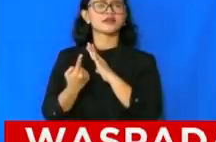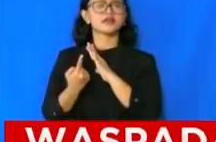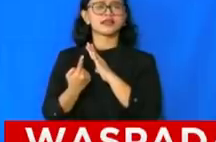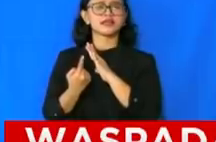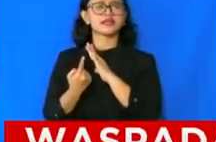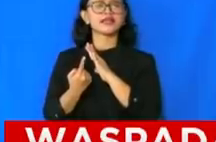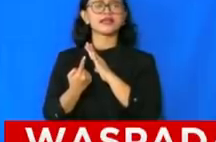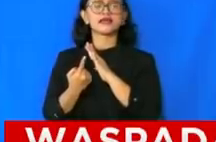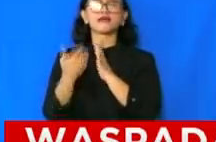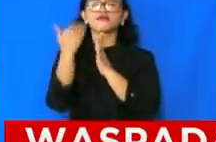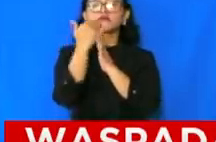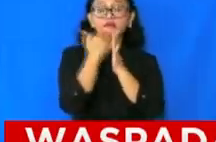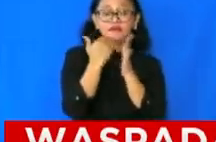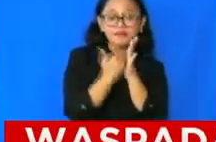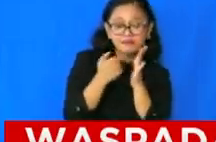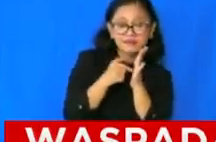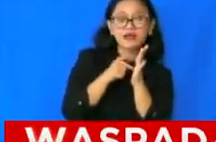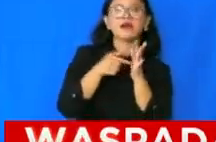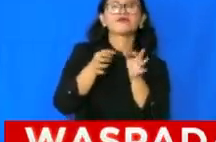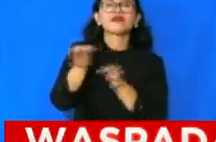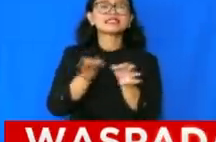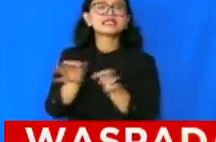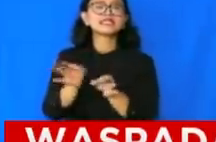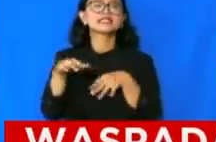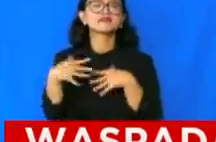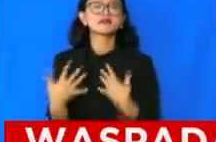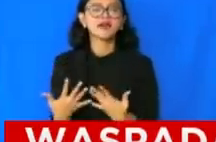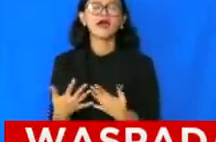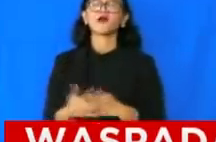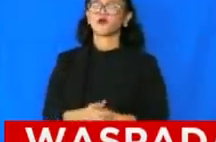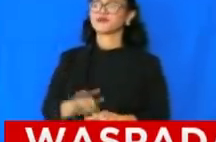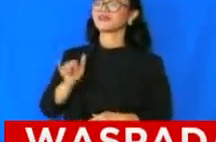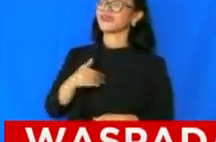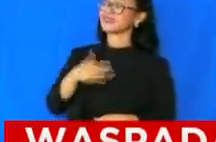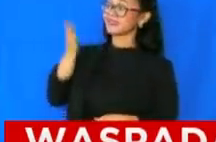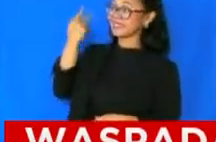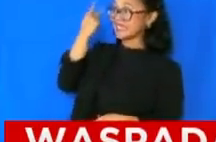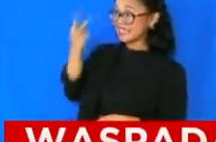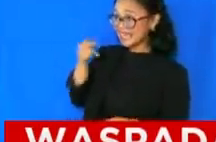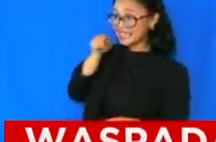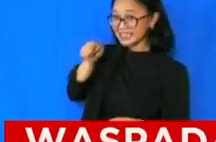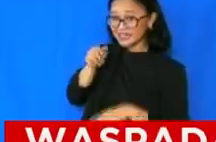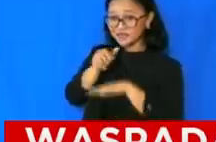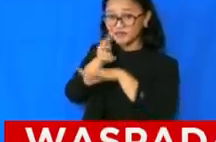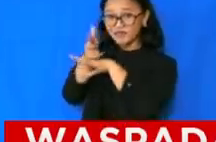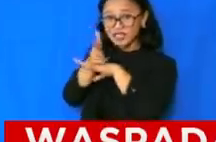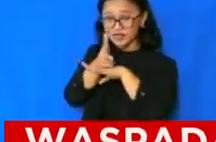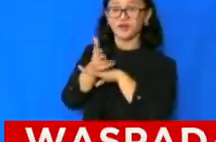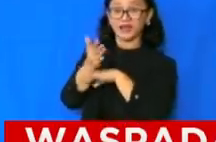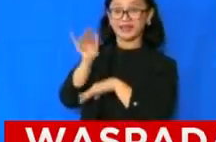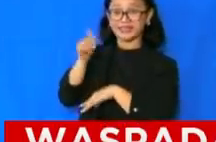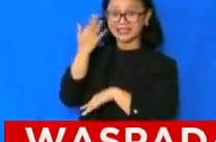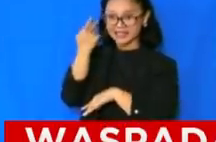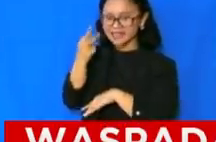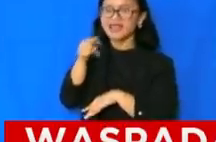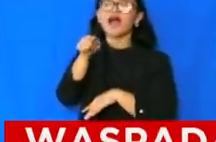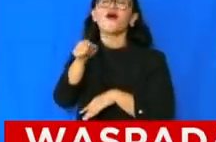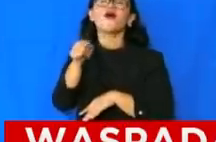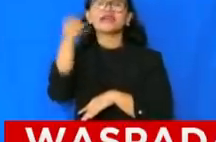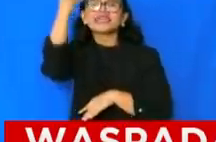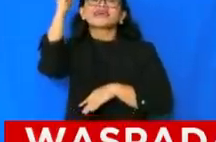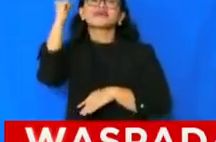bangun apa yang bisa dipakai ikutan pasti tasnya Bagaimana Bajuri iya Ini bagus tadi kita lihat di video awal ini bentuk inisiatif masyarakat